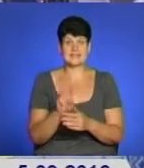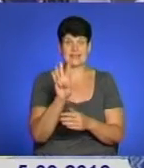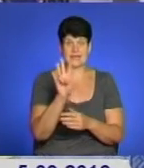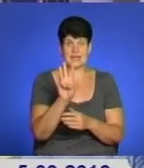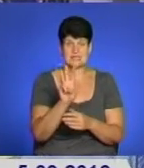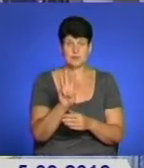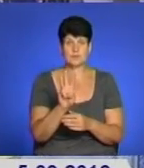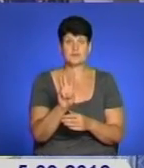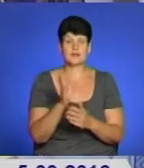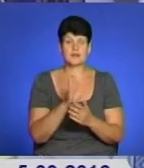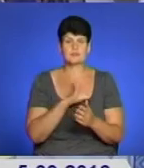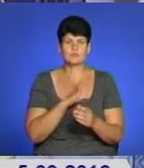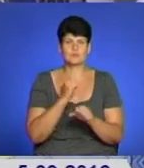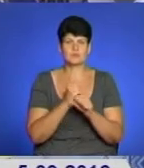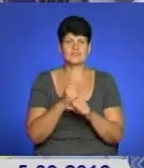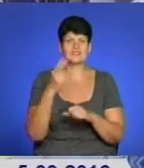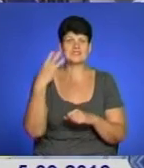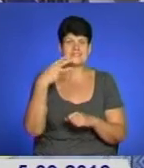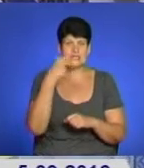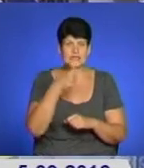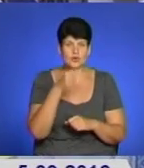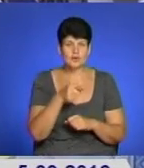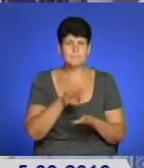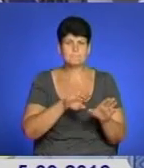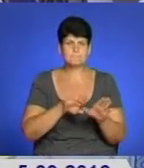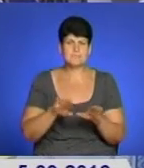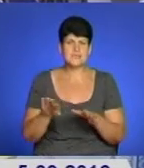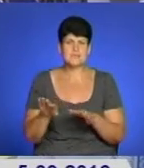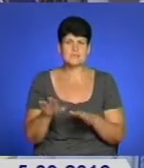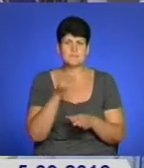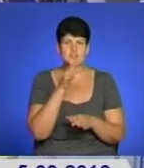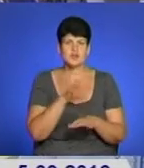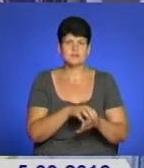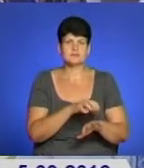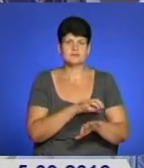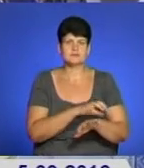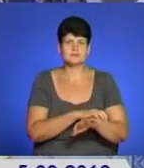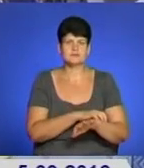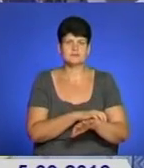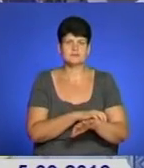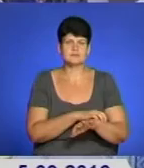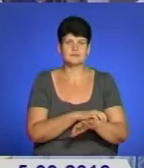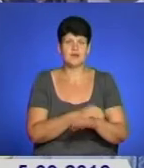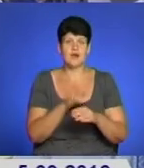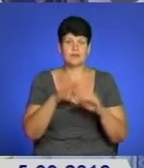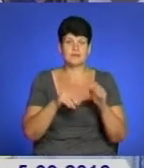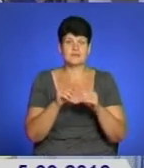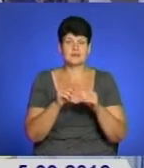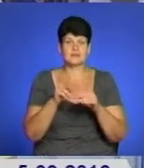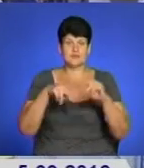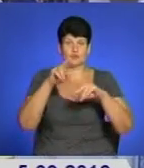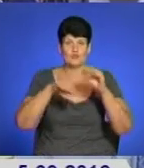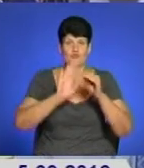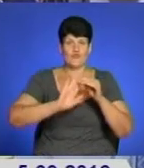формі тризуба, який був споруджений ще 30-ті роки. Під час радянської окупації даний тризуб замурували, але